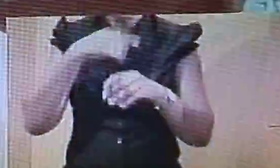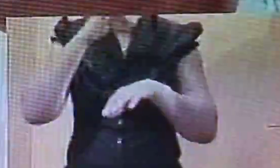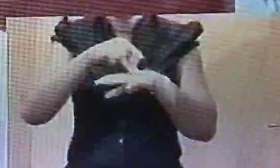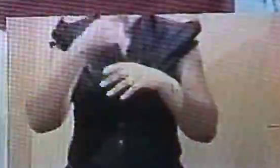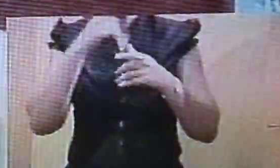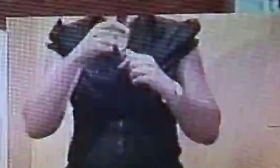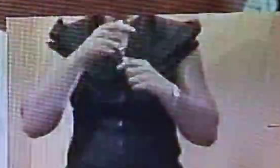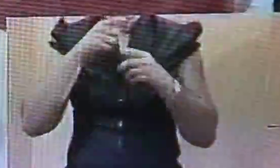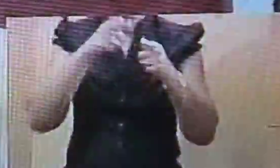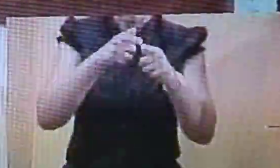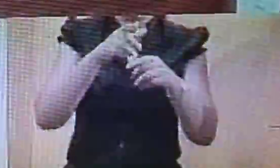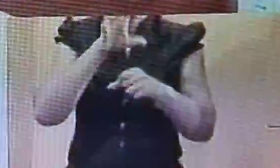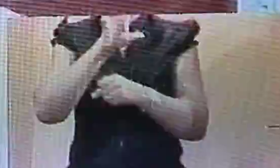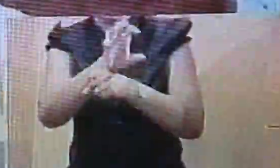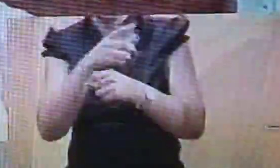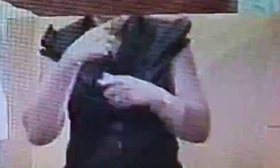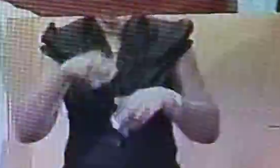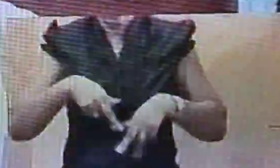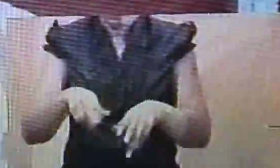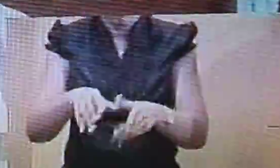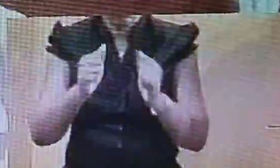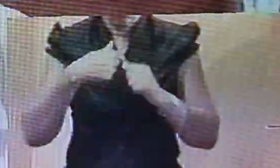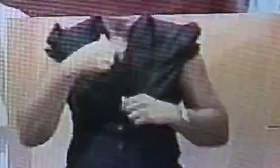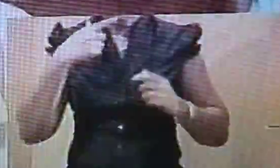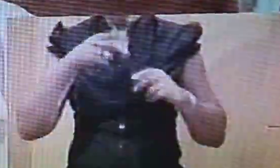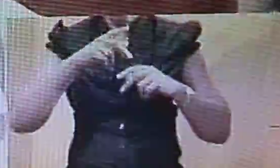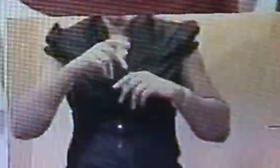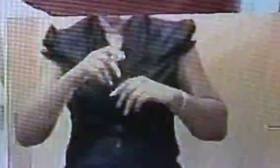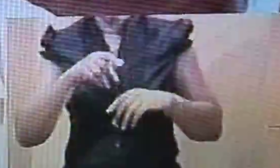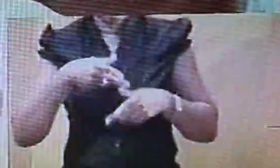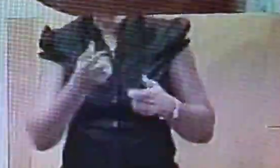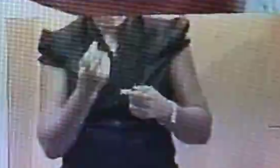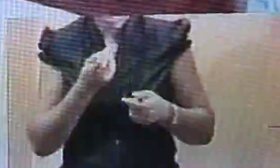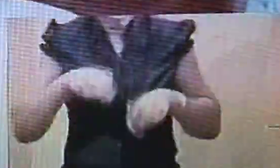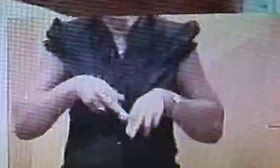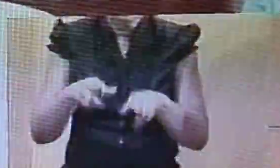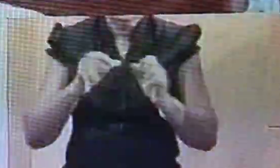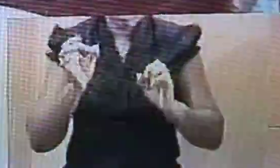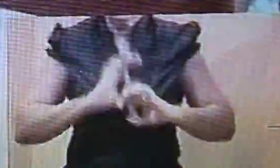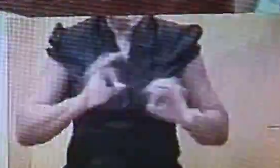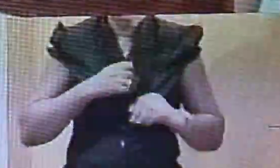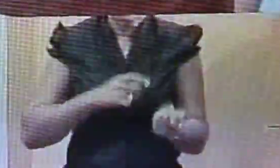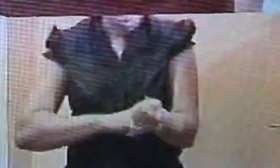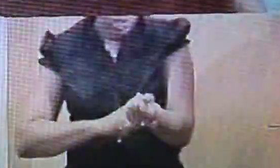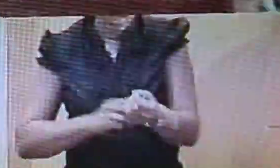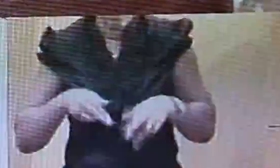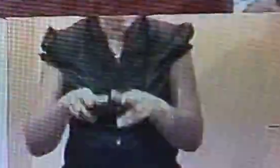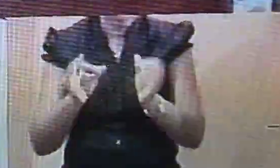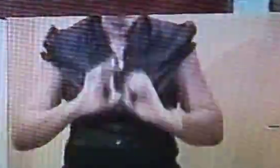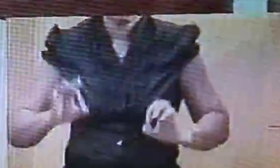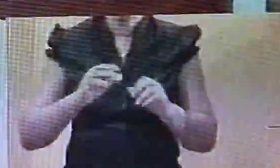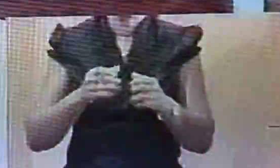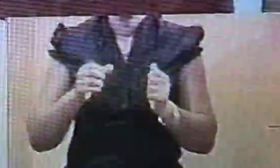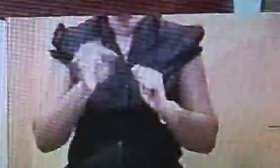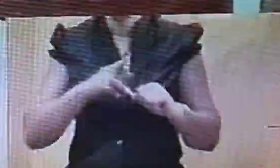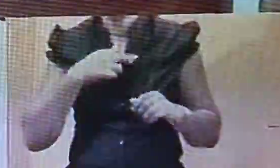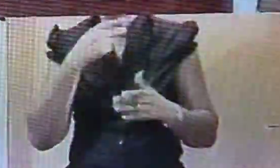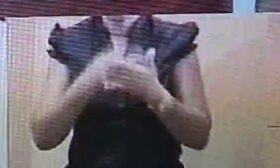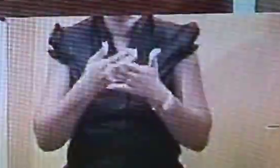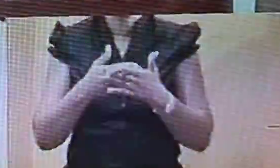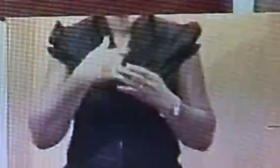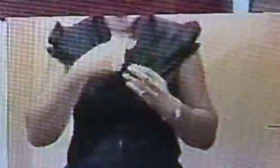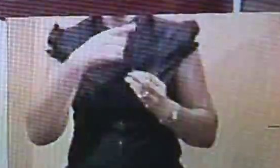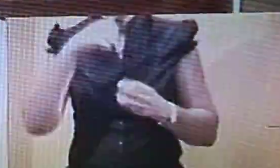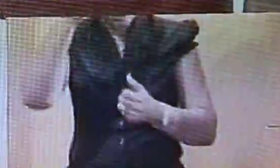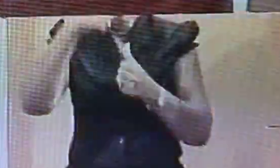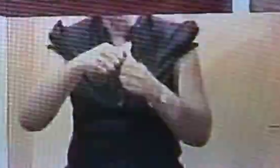l'hier pilote. Je ne suis pas pilotin, mais je possède l'information. Je ne suis pas resté venu vers là. Mais je rappelle au